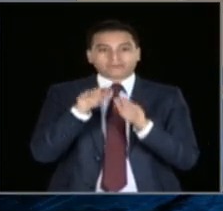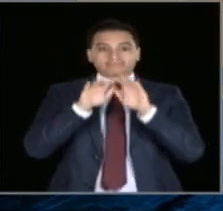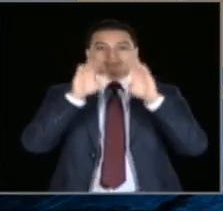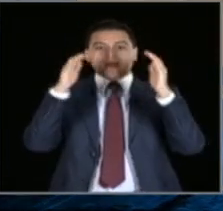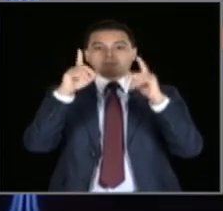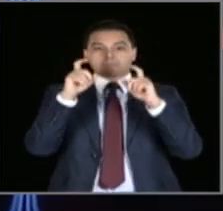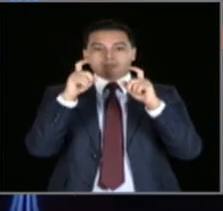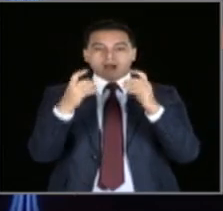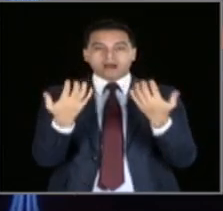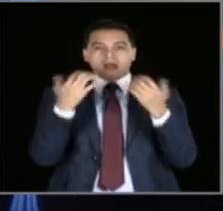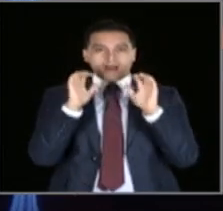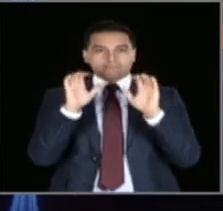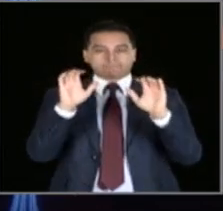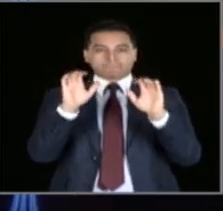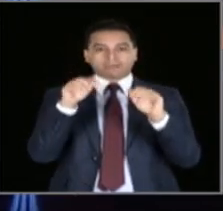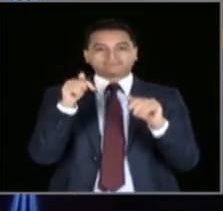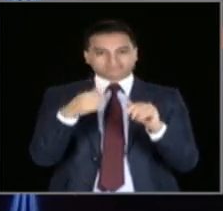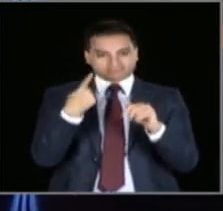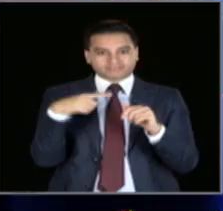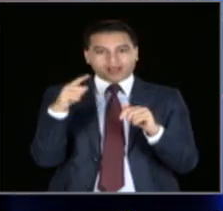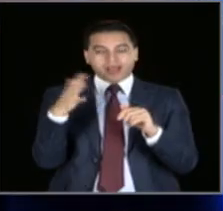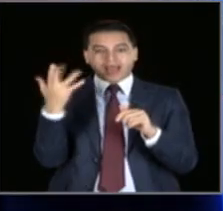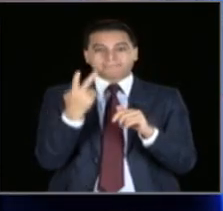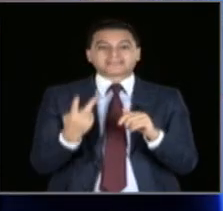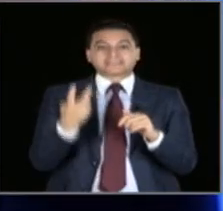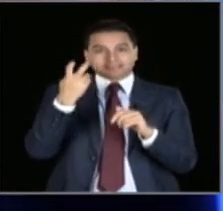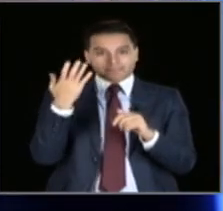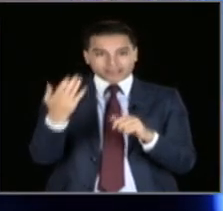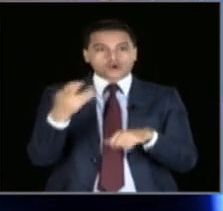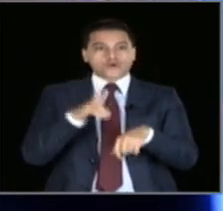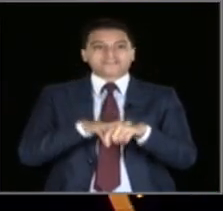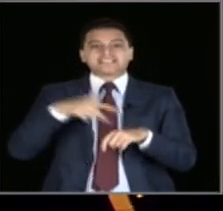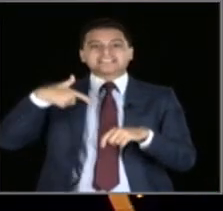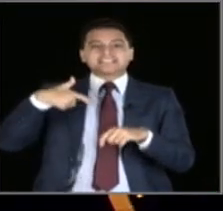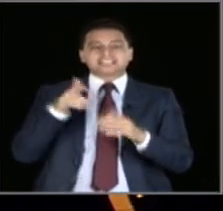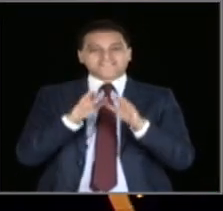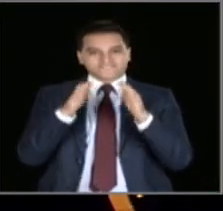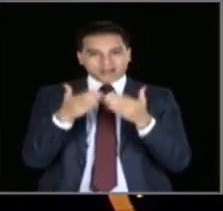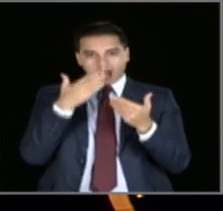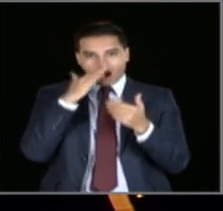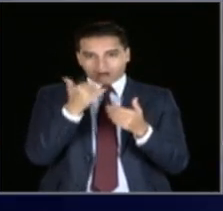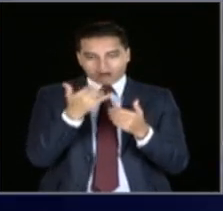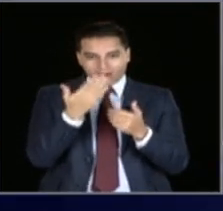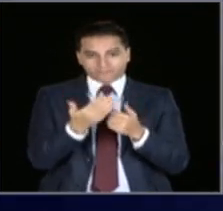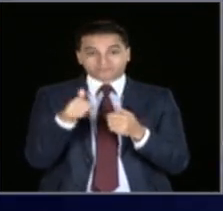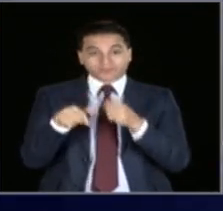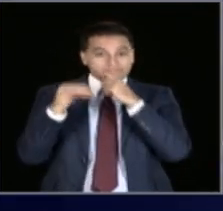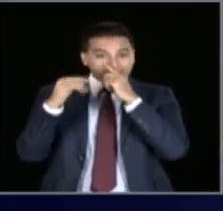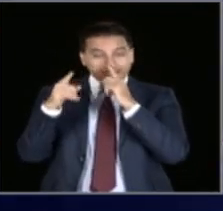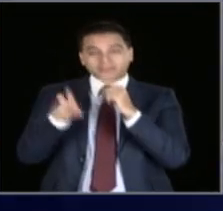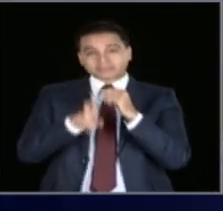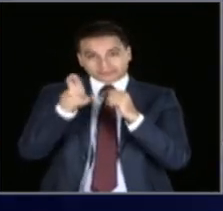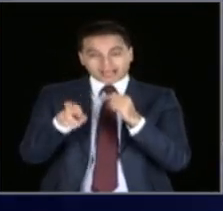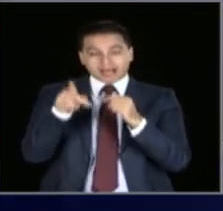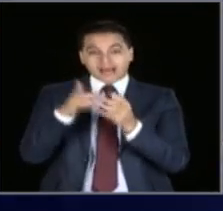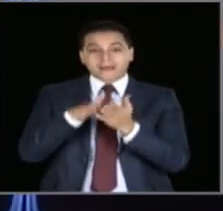العالي هي الإجابة الصحيحة. 10 نقط بيكاسو، 70 60 العراب. خليني أسألك يا محمد، ابتدى البناء